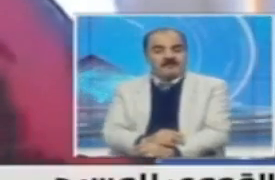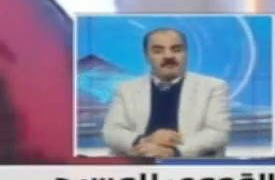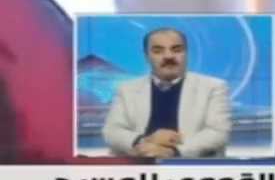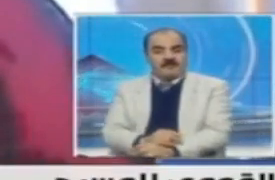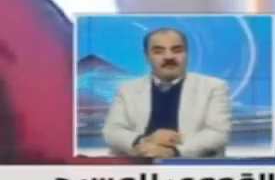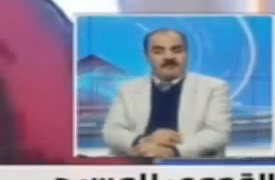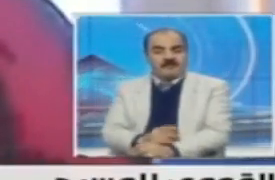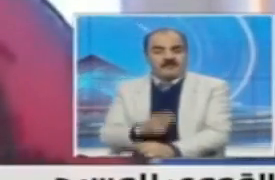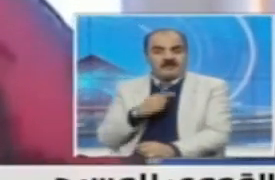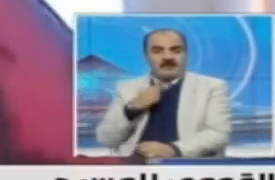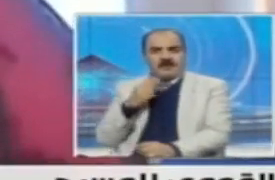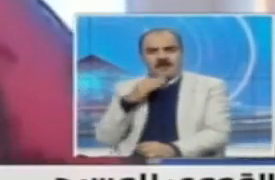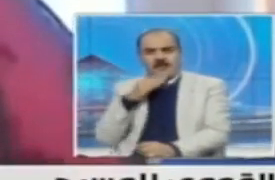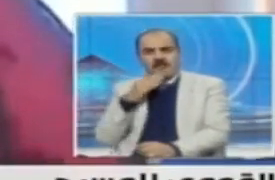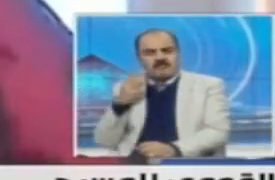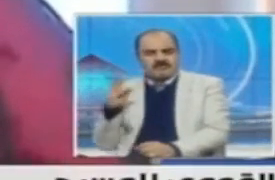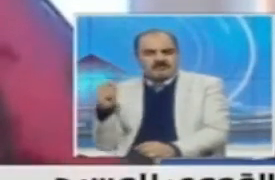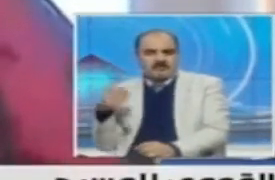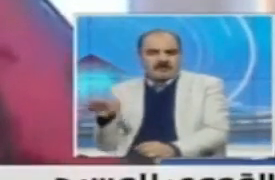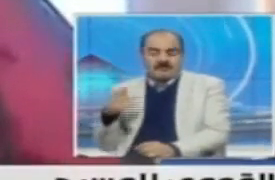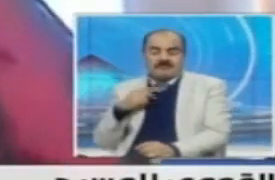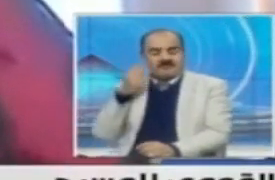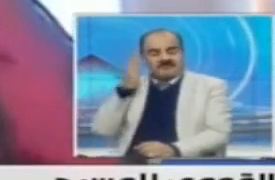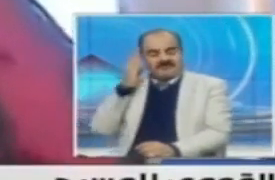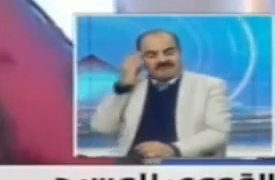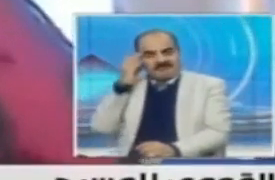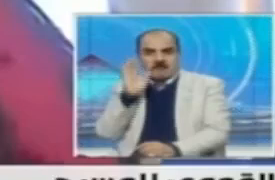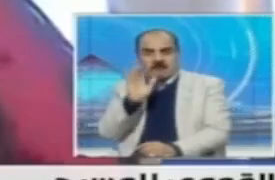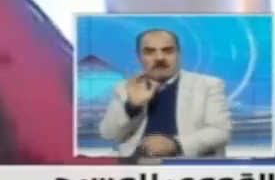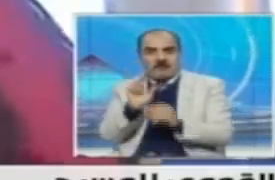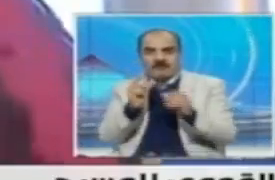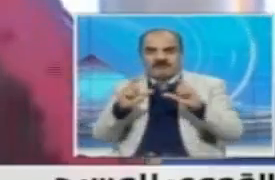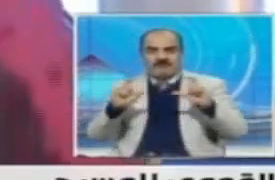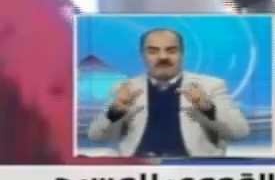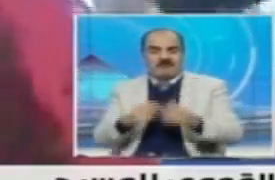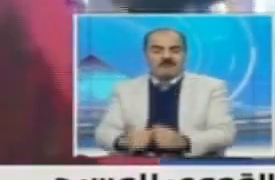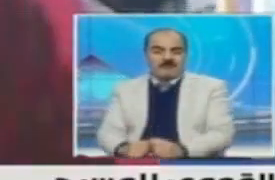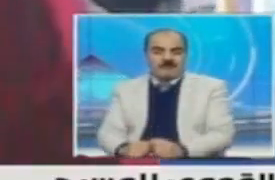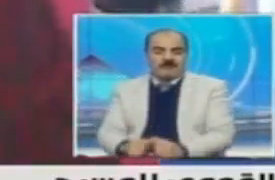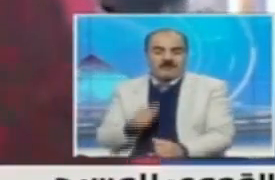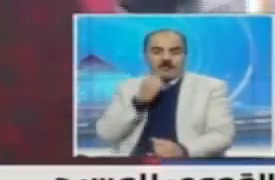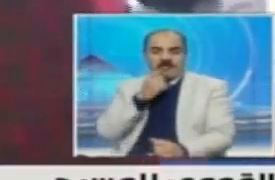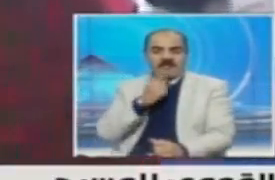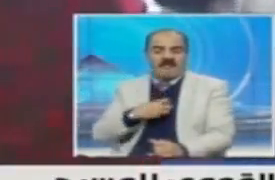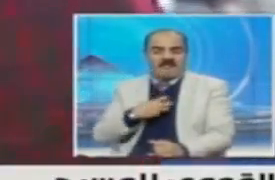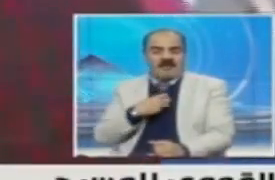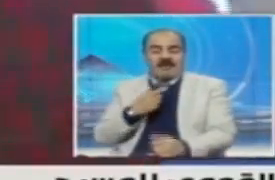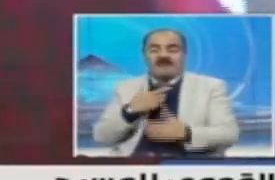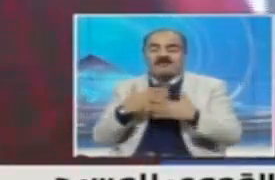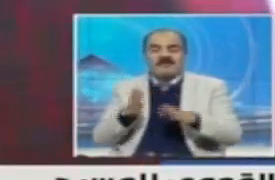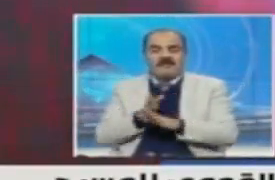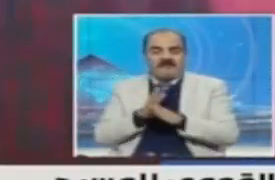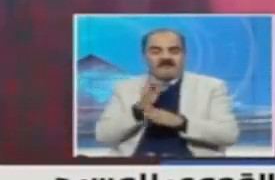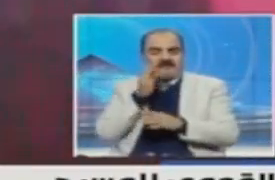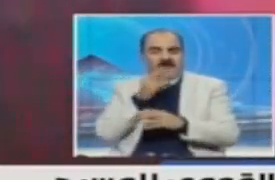انه الحاضر الغائب، يعني هنخليها تبقى هي زي الجملة. الفنان منتصر بالله شارك في العديد